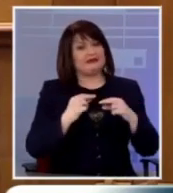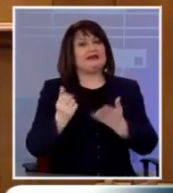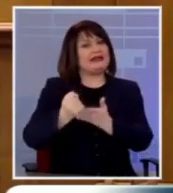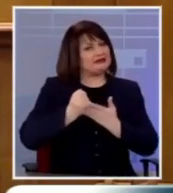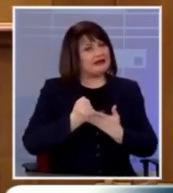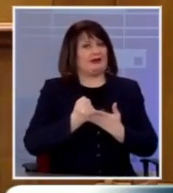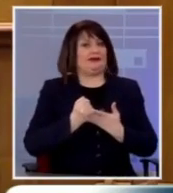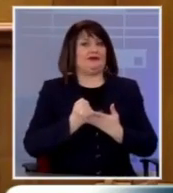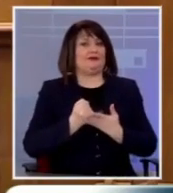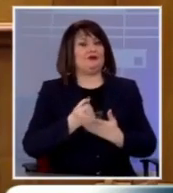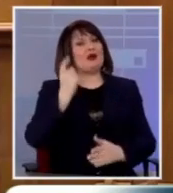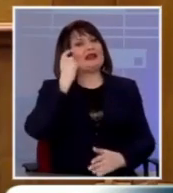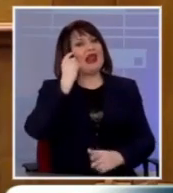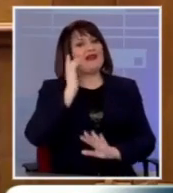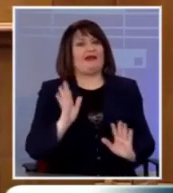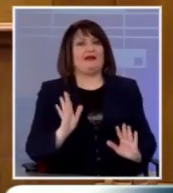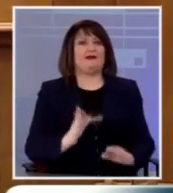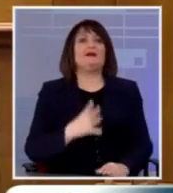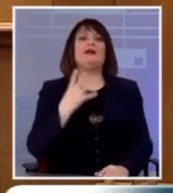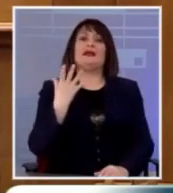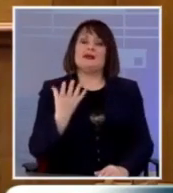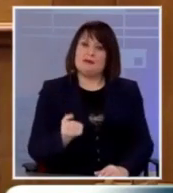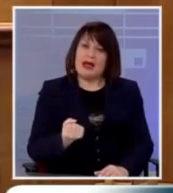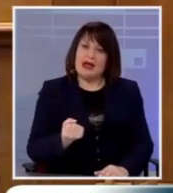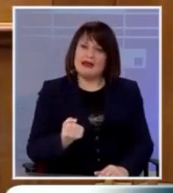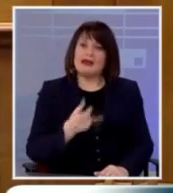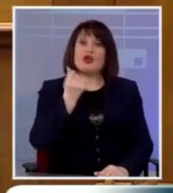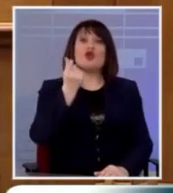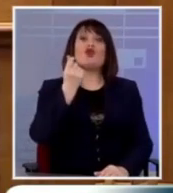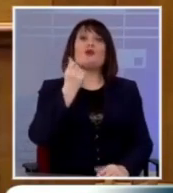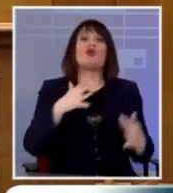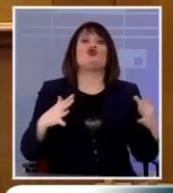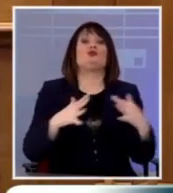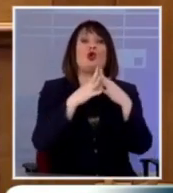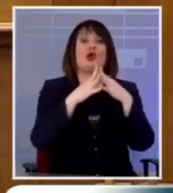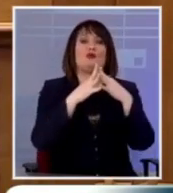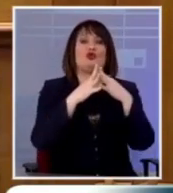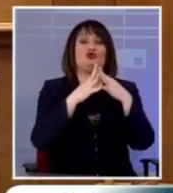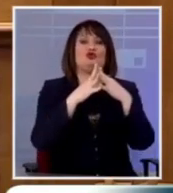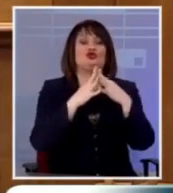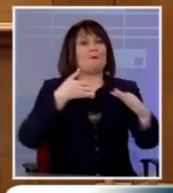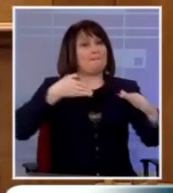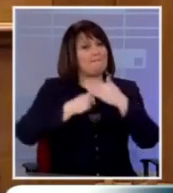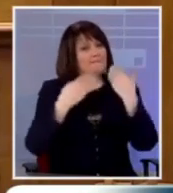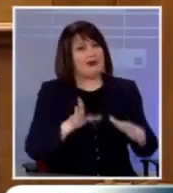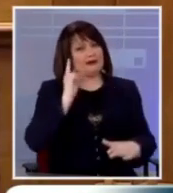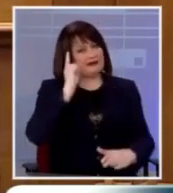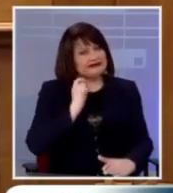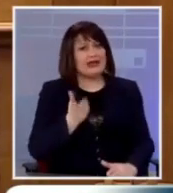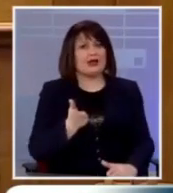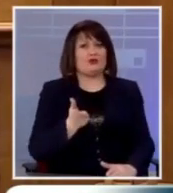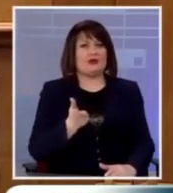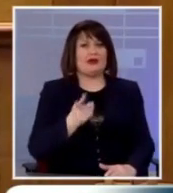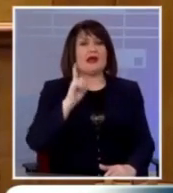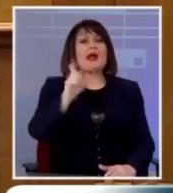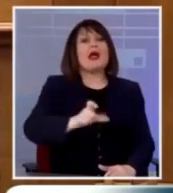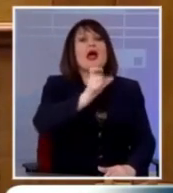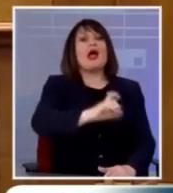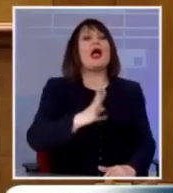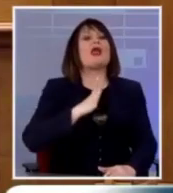στηρίζει. Υπάρχει ένας ακήρυκτος οικονομικός πόλεμος. Τον έχουμε ζήσει. Το ζουν οι συμπολίτες